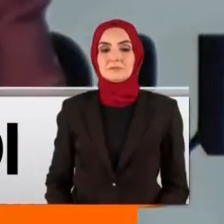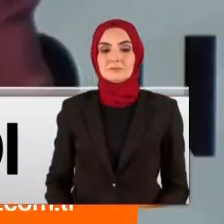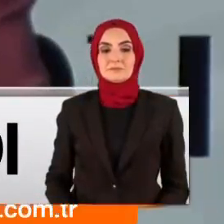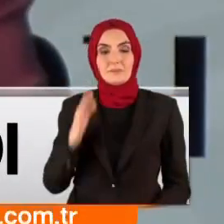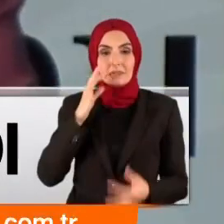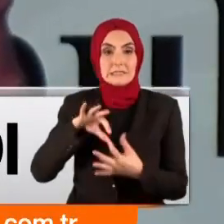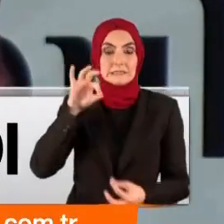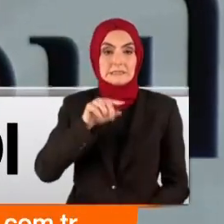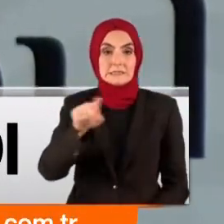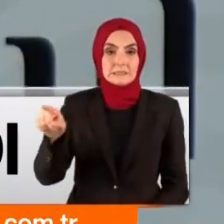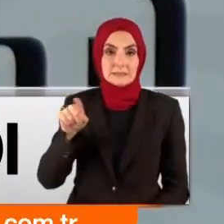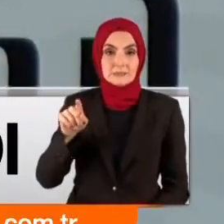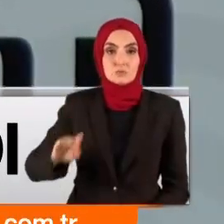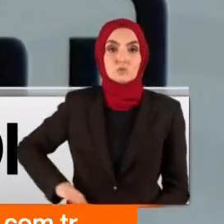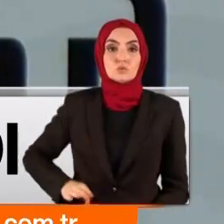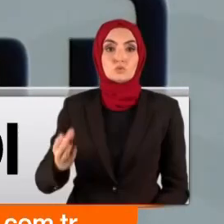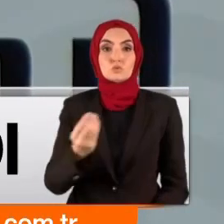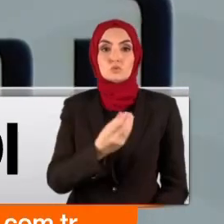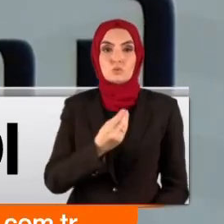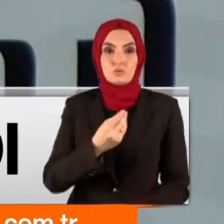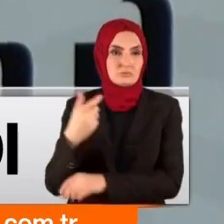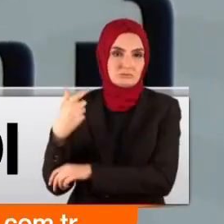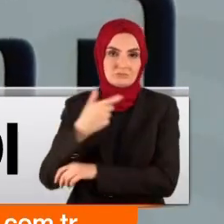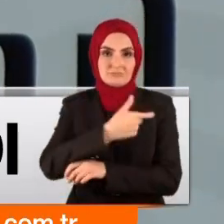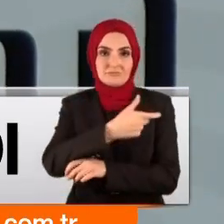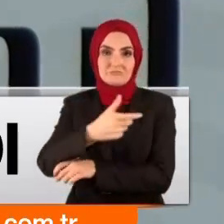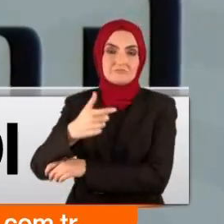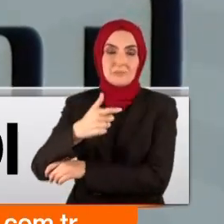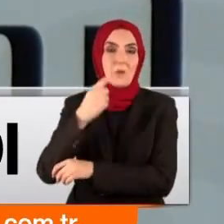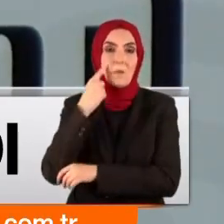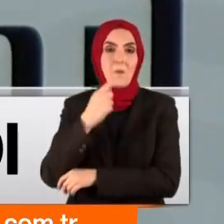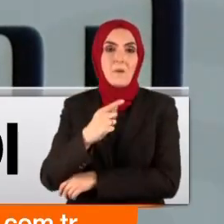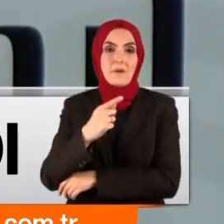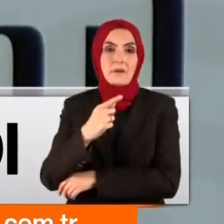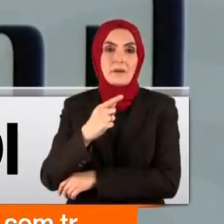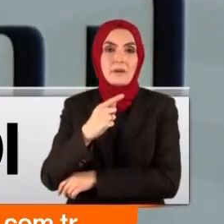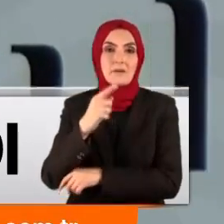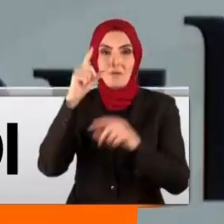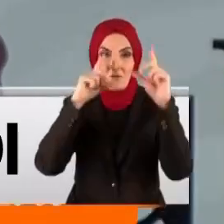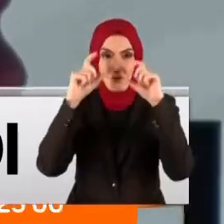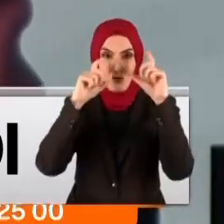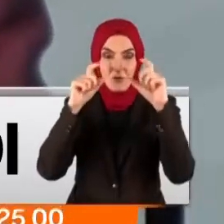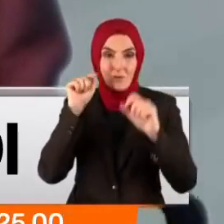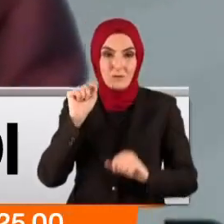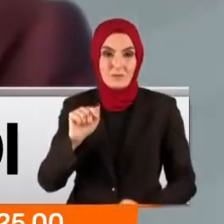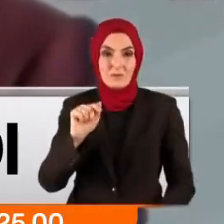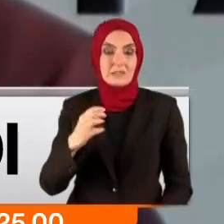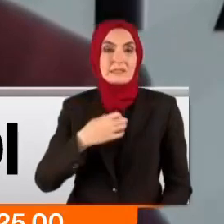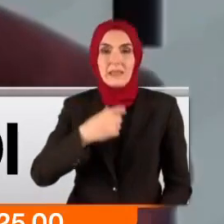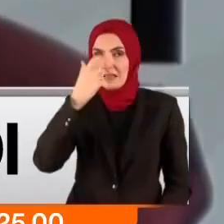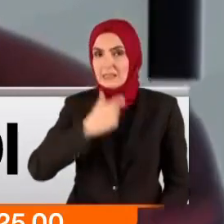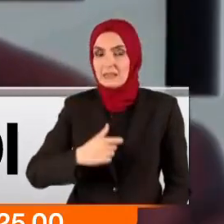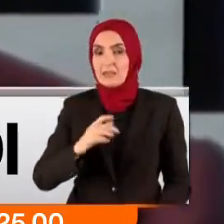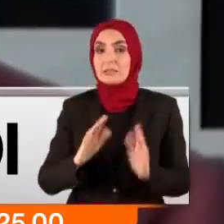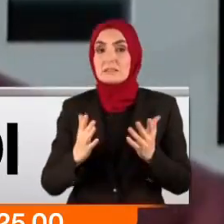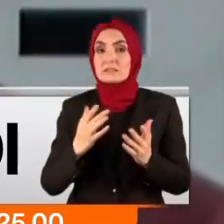İnsanlık çocuklara çevrilmiş namluların fotoğraf karelerini kendine nasıl açıklayabilir?